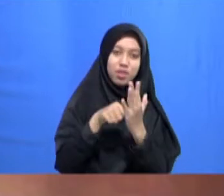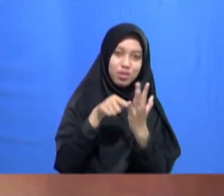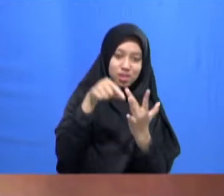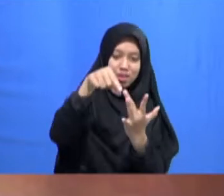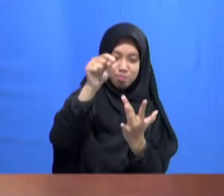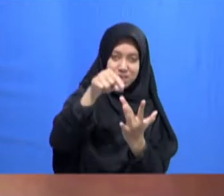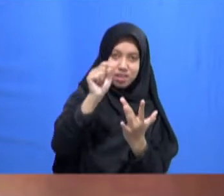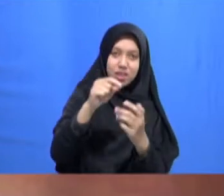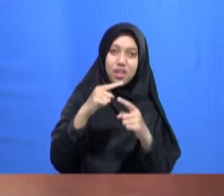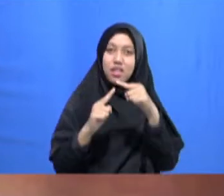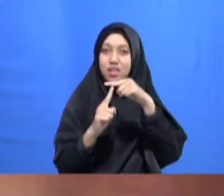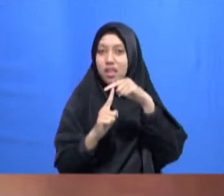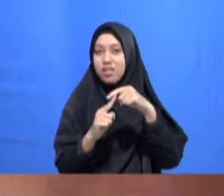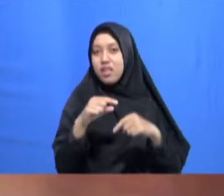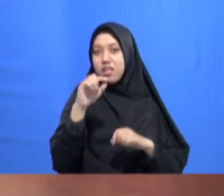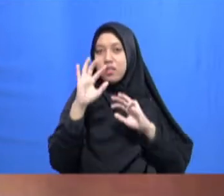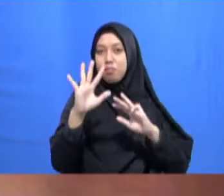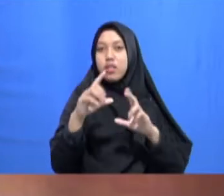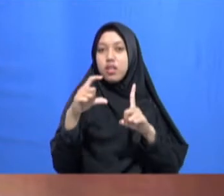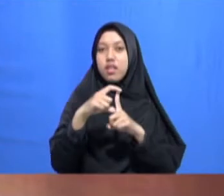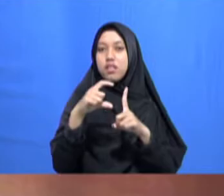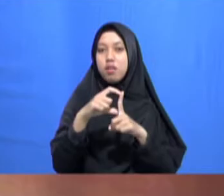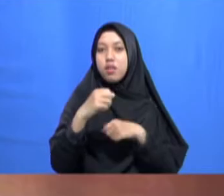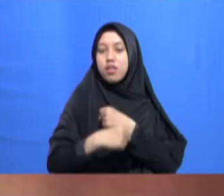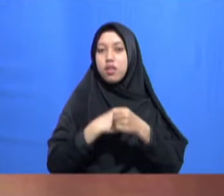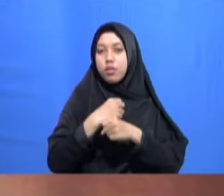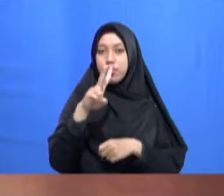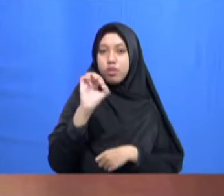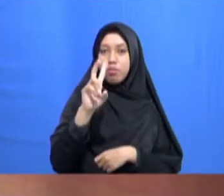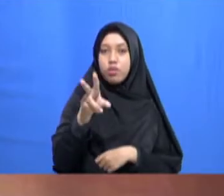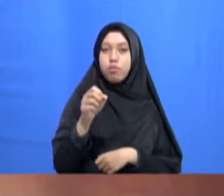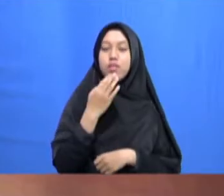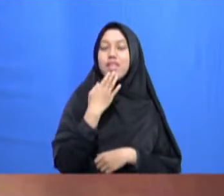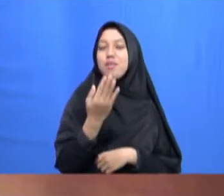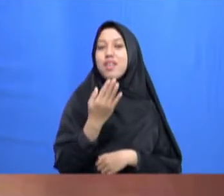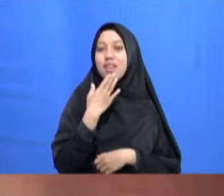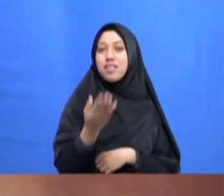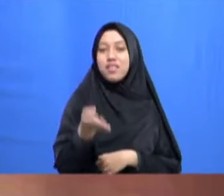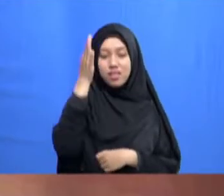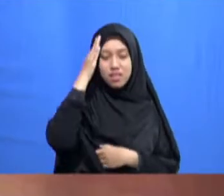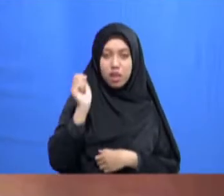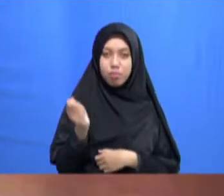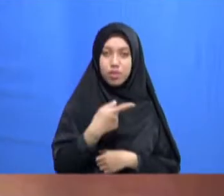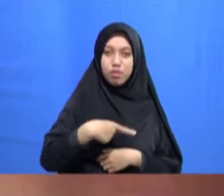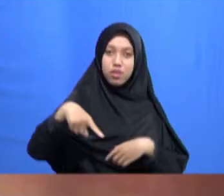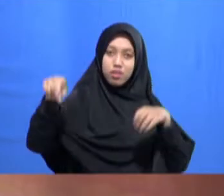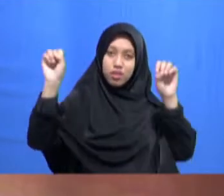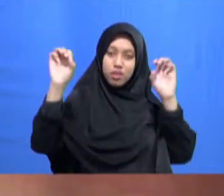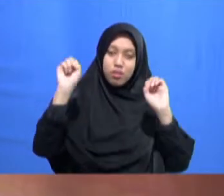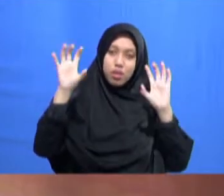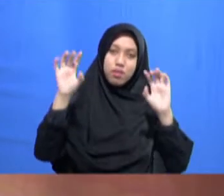9 Desember tahun 2020. Terima kasih. Billahi taufik wal hidayah. Wassalamualaikum